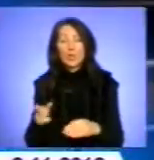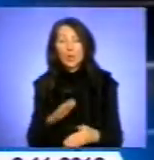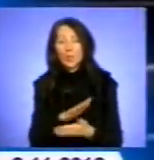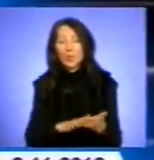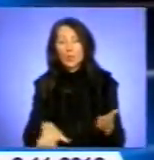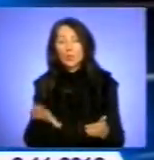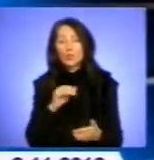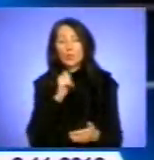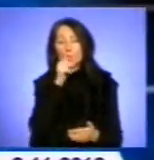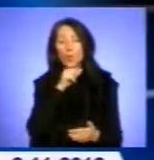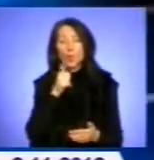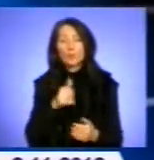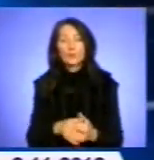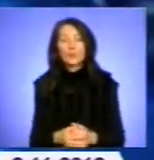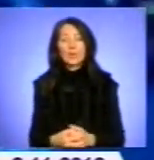року.